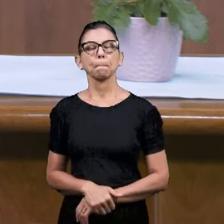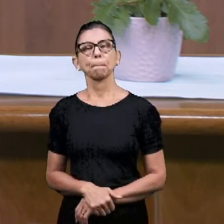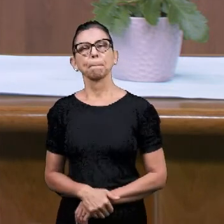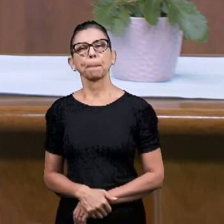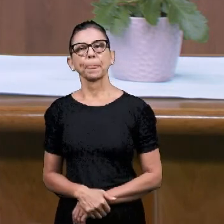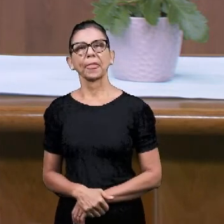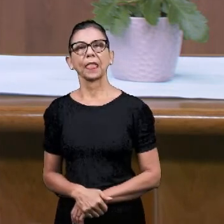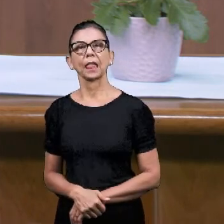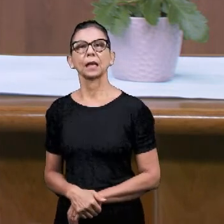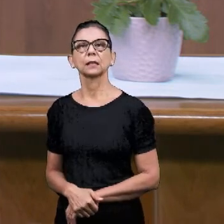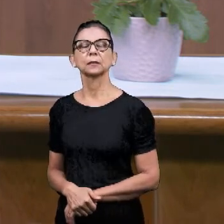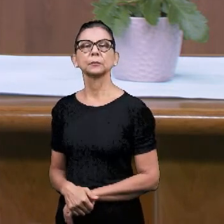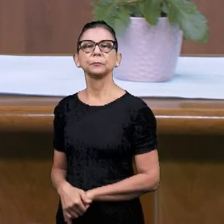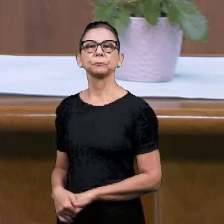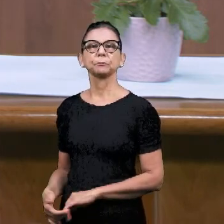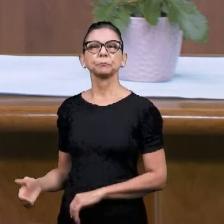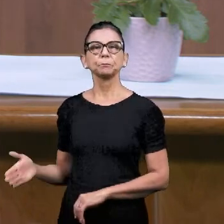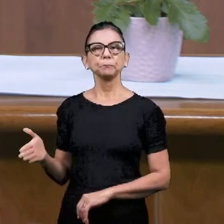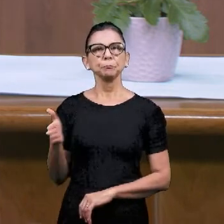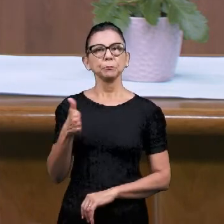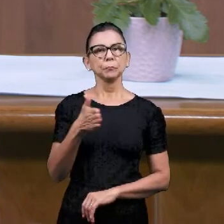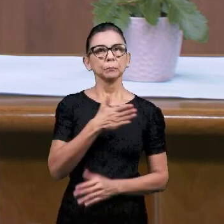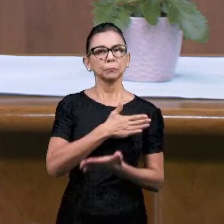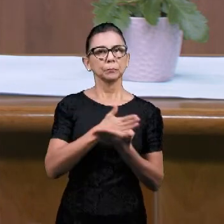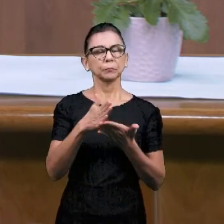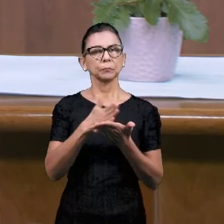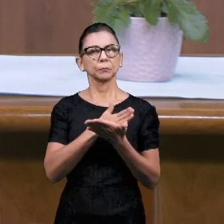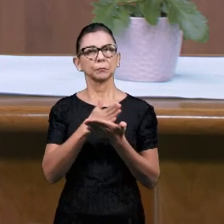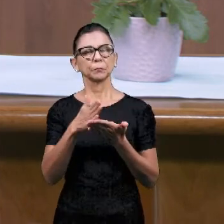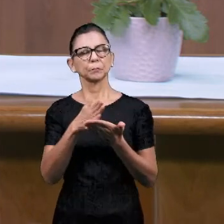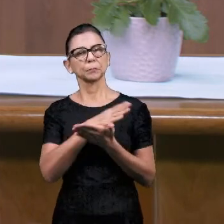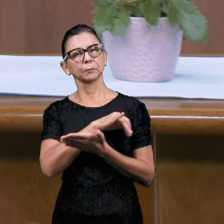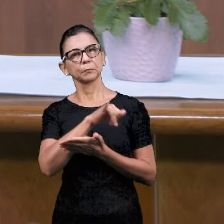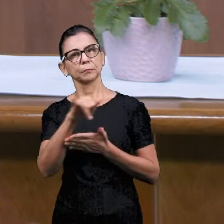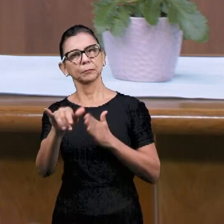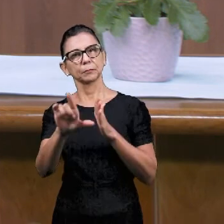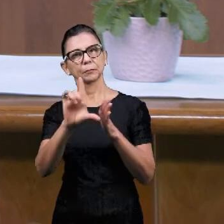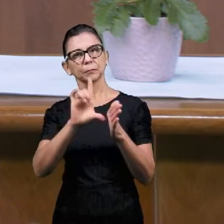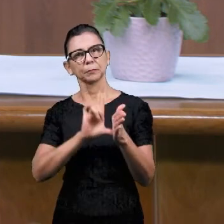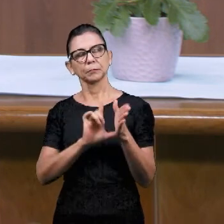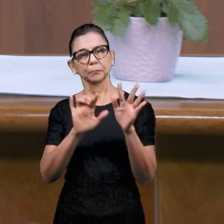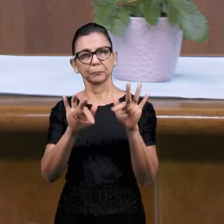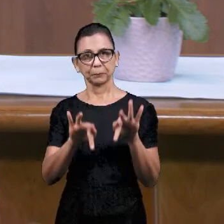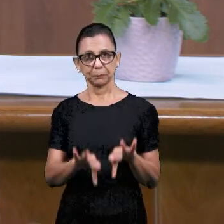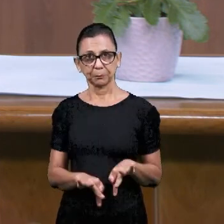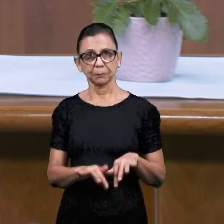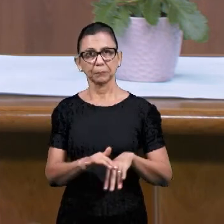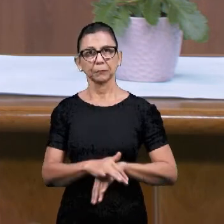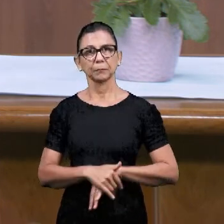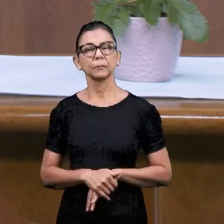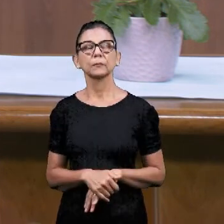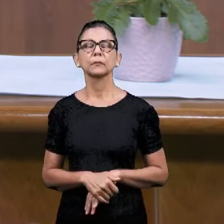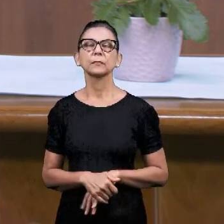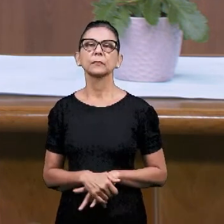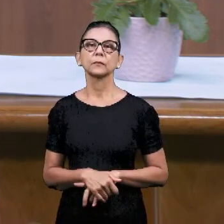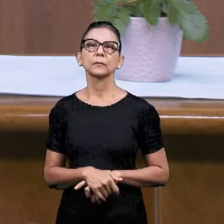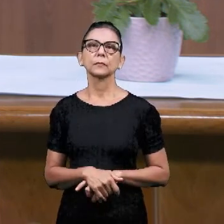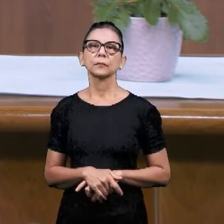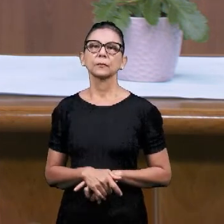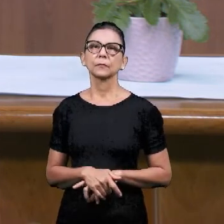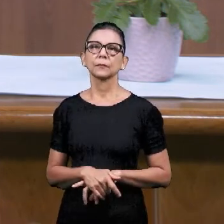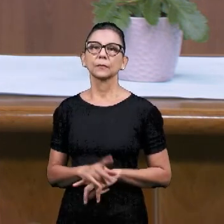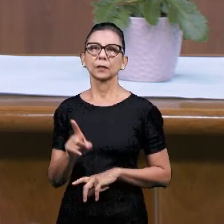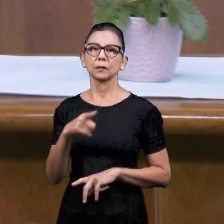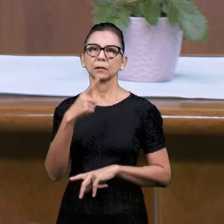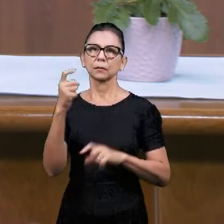Nous voulons revenir ici, mes frères, pour quelques annonces avant de finir ici. Nous voulons glorifier le